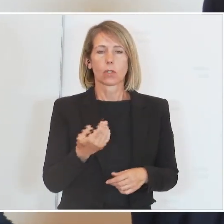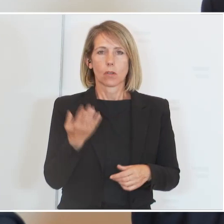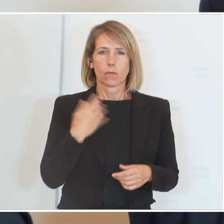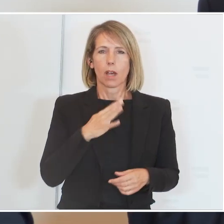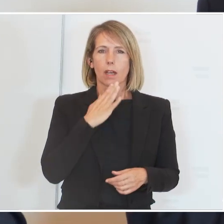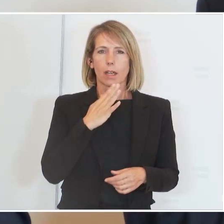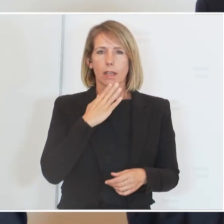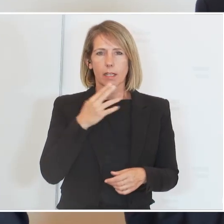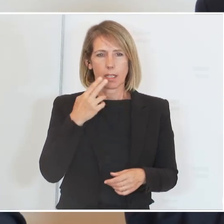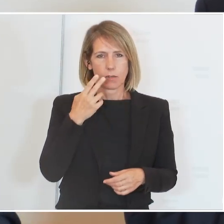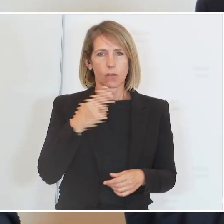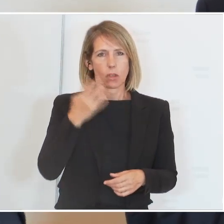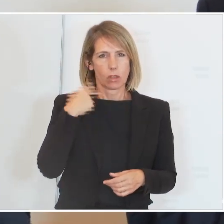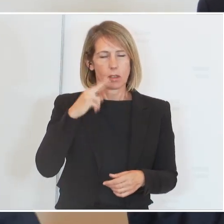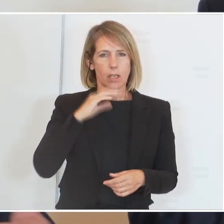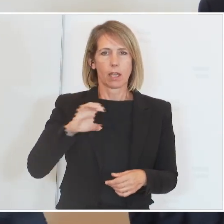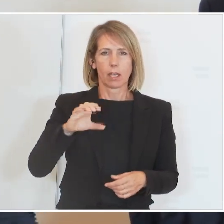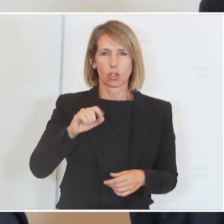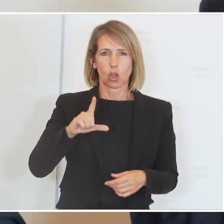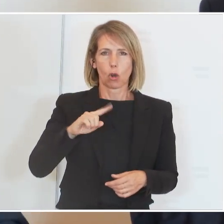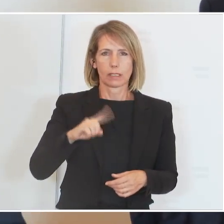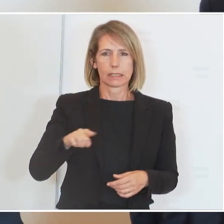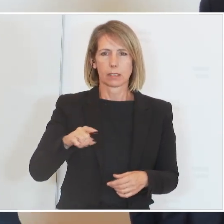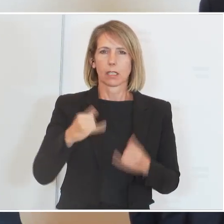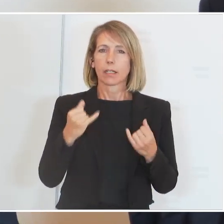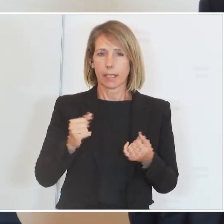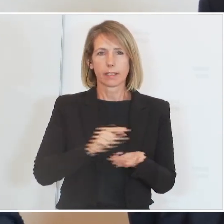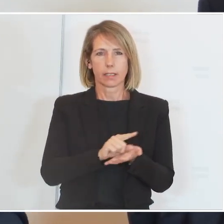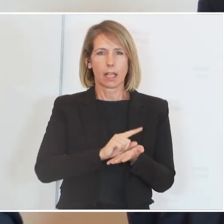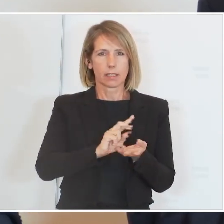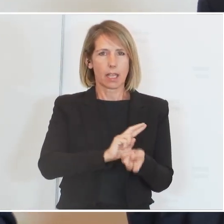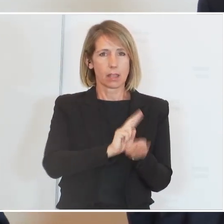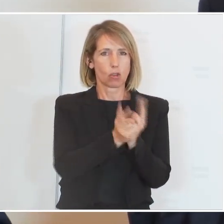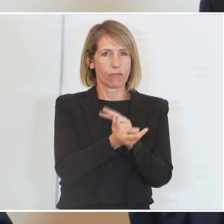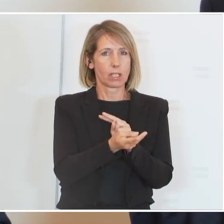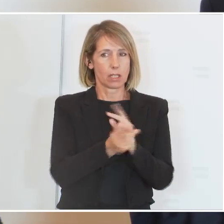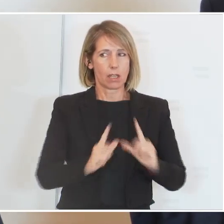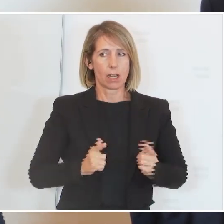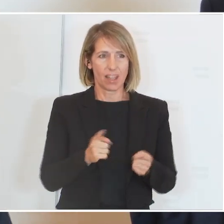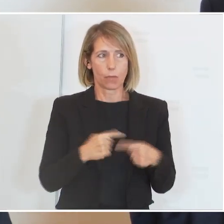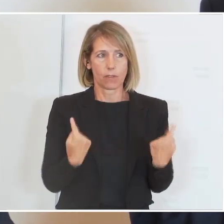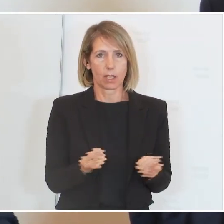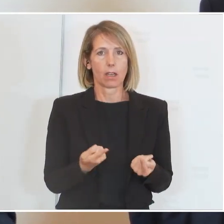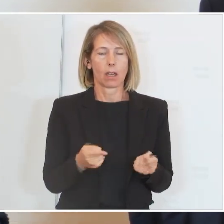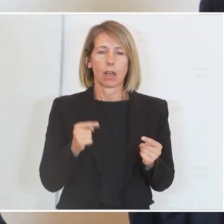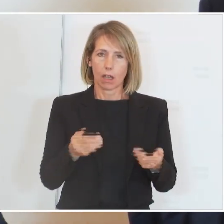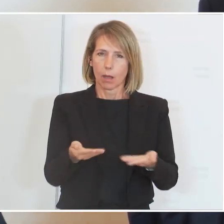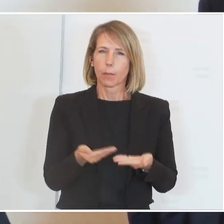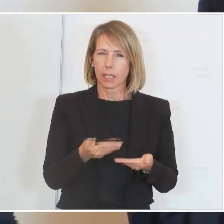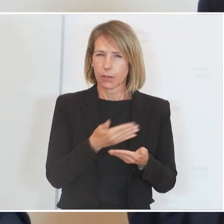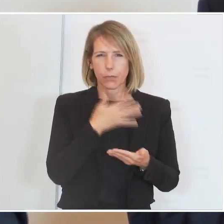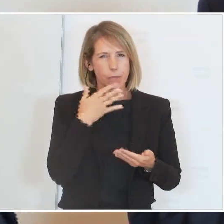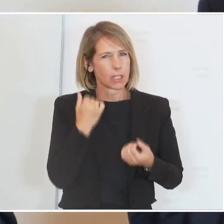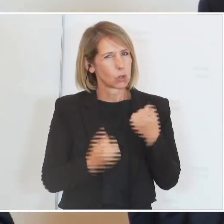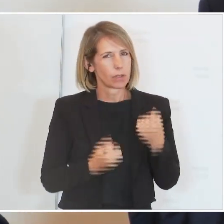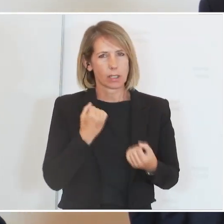Wir leben in einer Zeitenwende. Diese Zeitenwende bringt aber auch viel Schwieriges. oder vor allem Schwieriges im wirtschaftlichen,